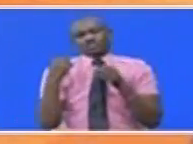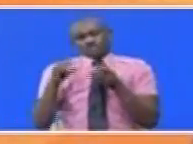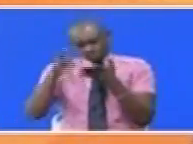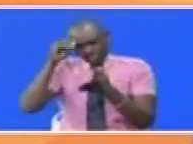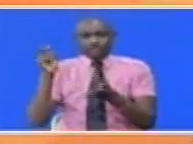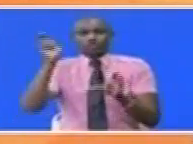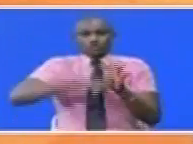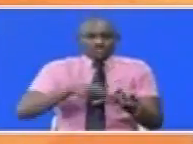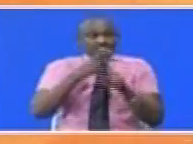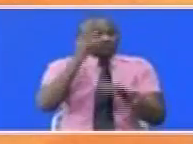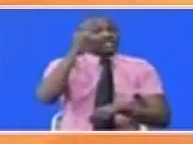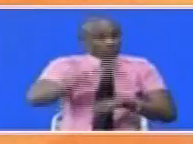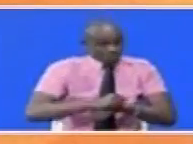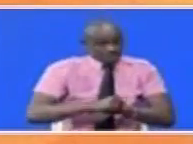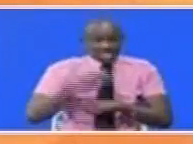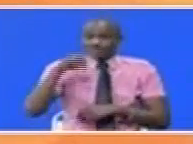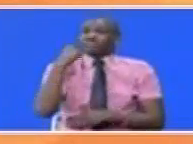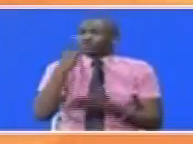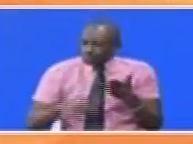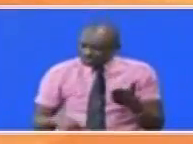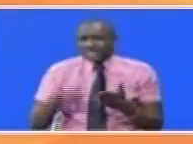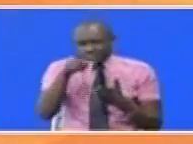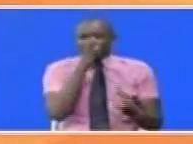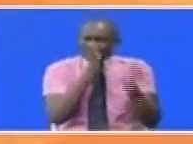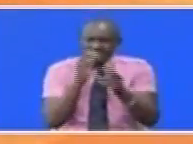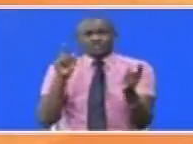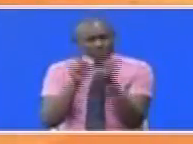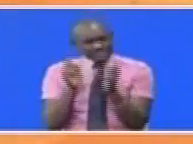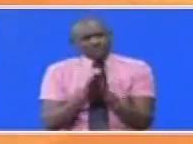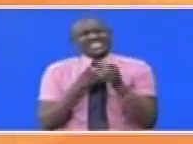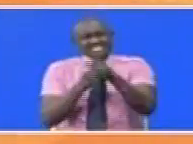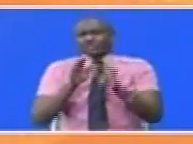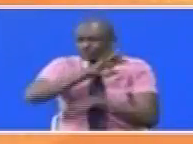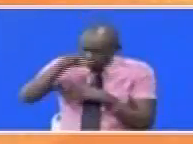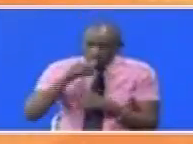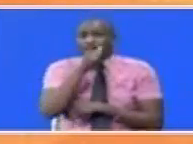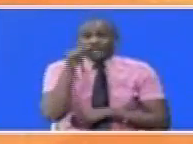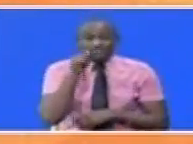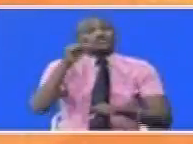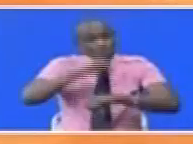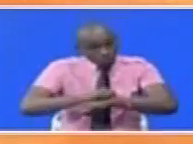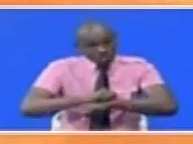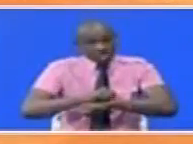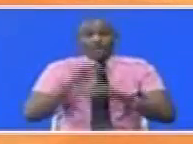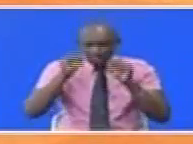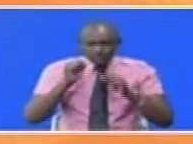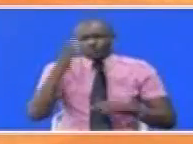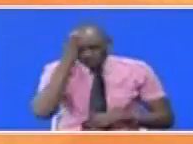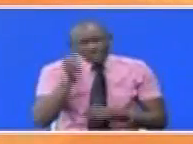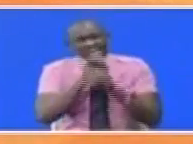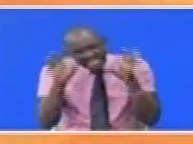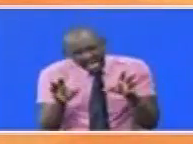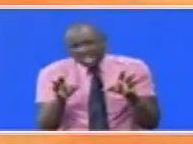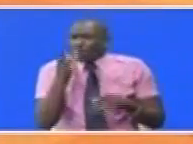za kitaifa. Waziri Matiangi amesema kuwa anapanga kukutana na viongozi wa shule za kibinafsi nchini ili kupata muafaka,